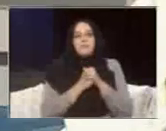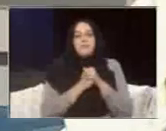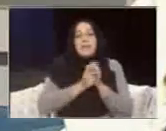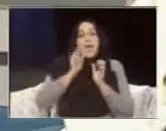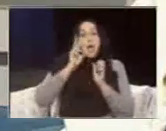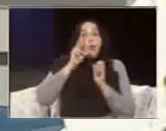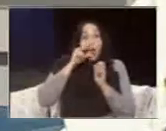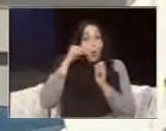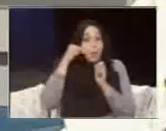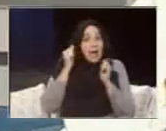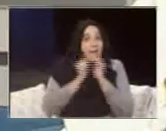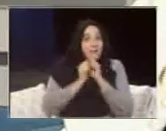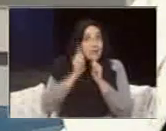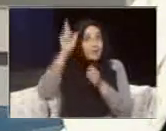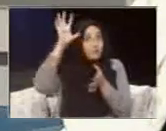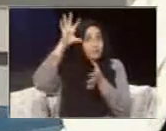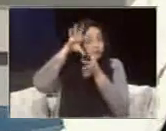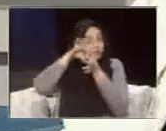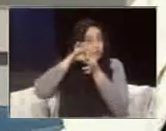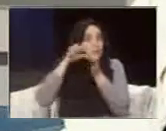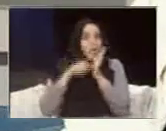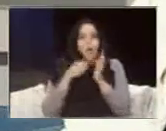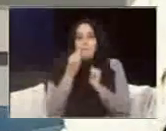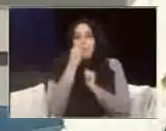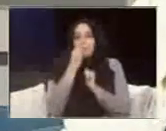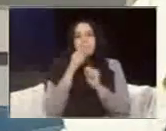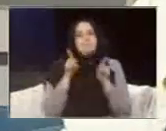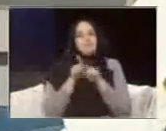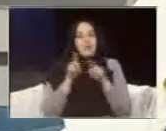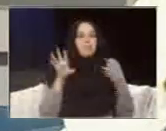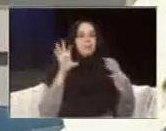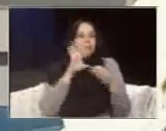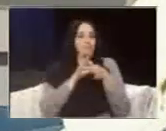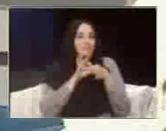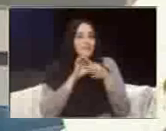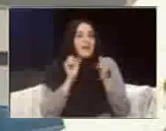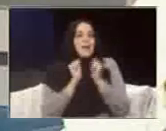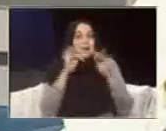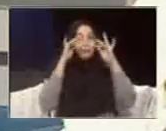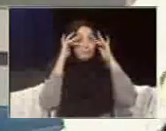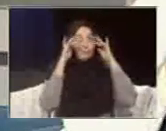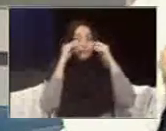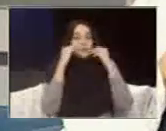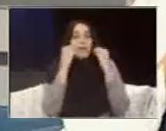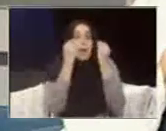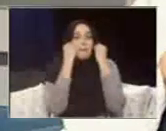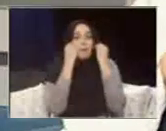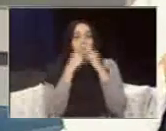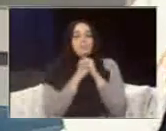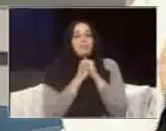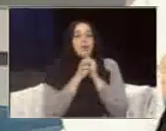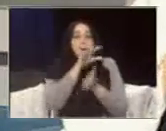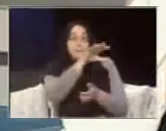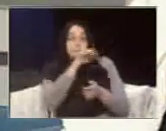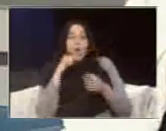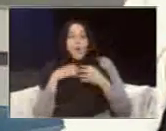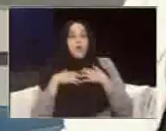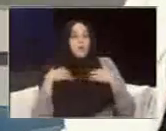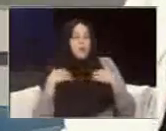الإنسان بالله عز وجل وهو يقتات، نربطه ويتعلم أيضا، يعني يأخذ